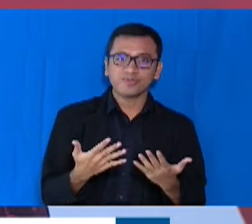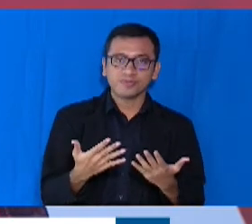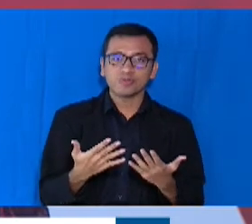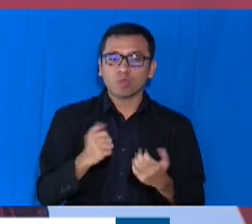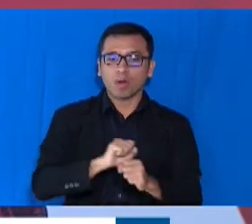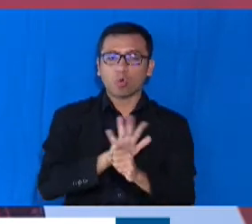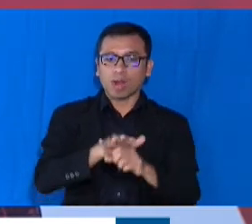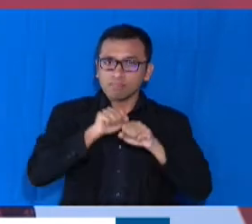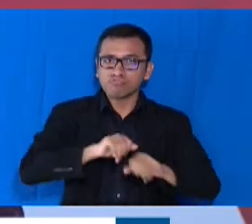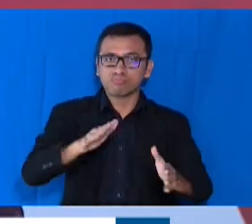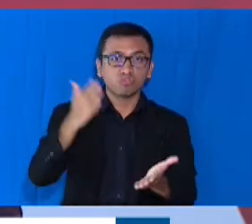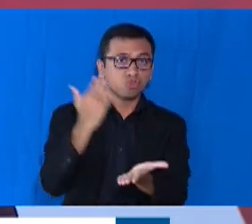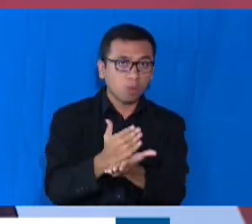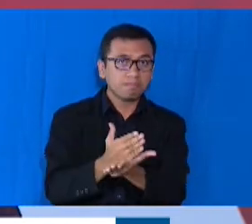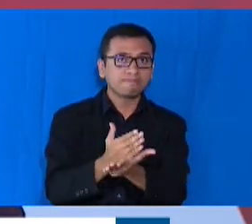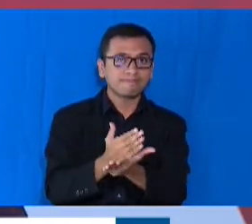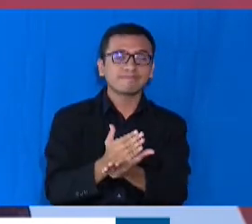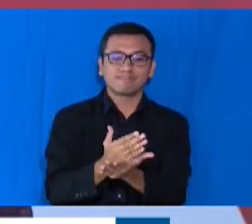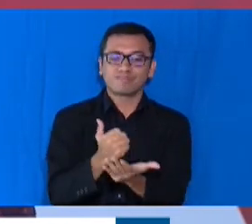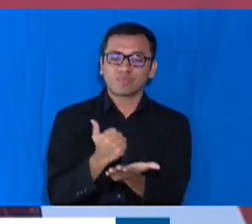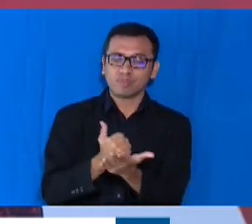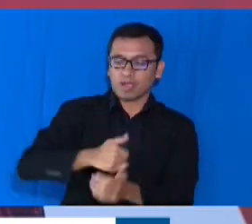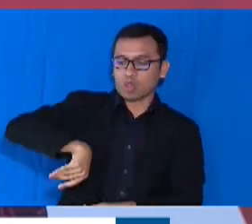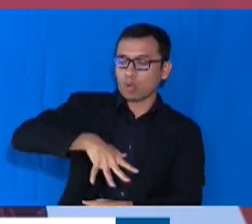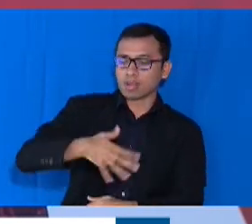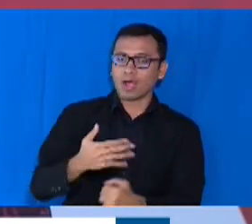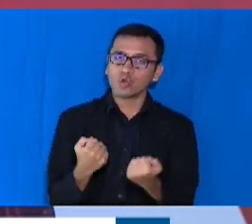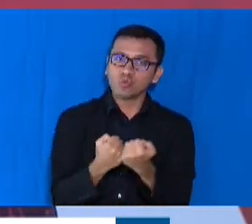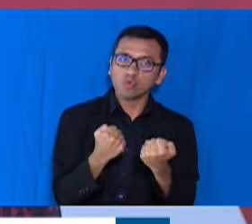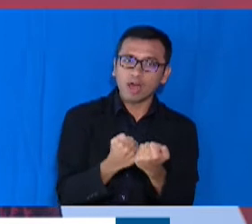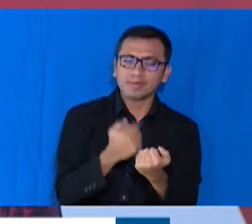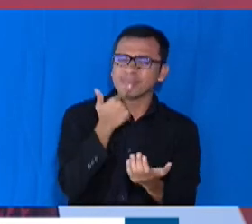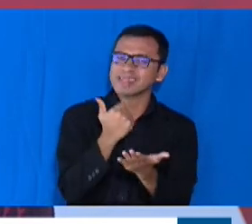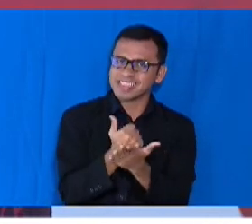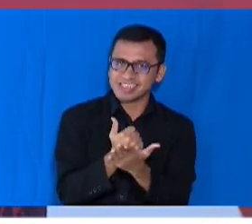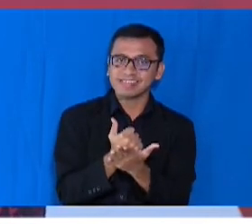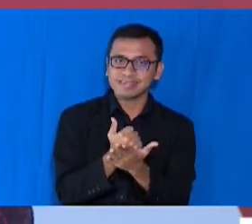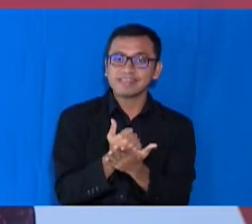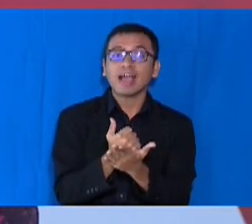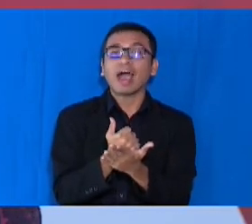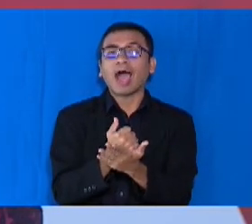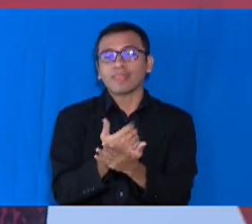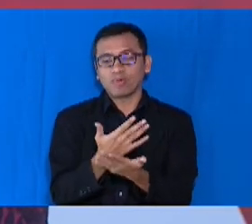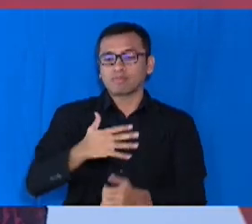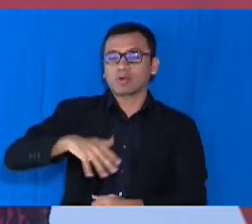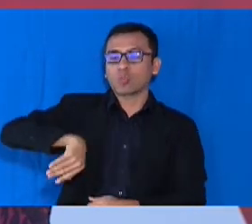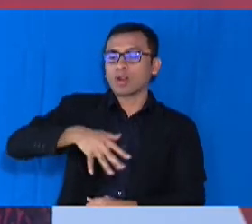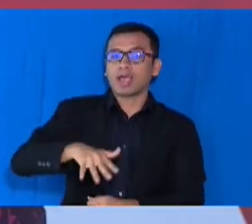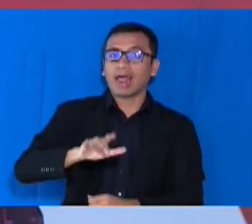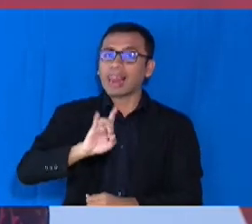Juga saya kembali lagi menekankan kepada yang keluarga